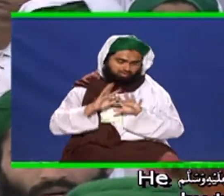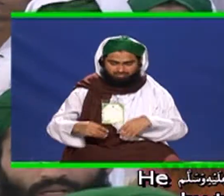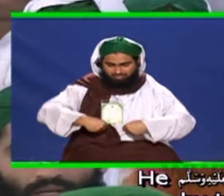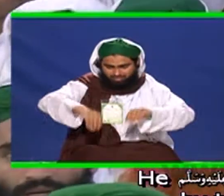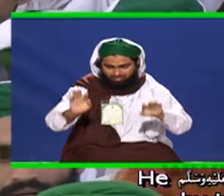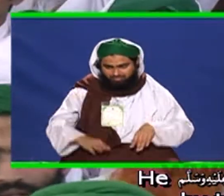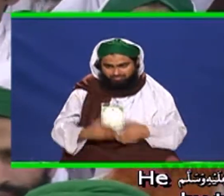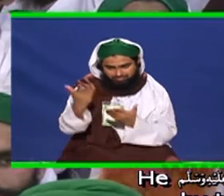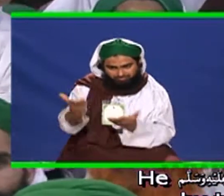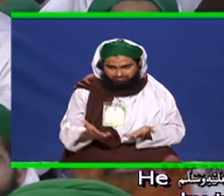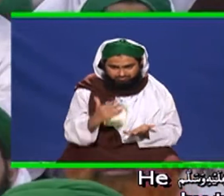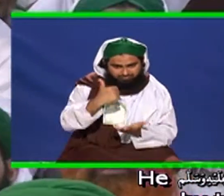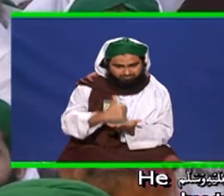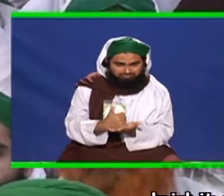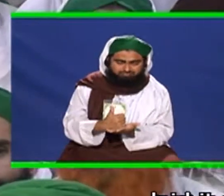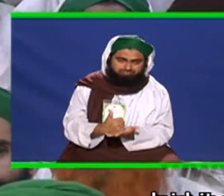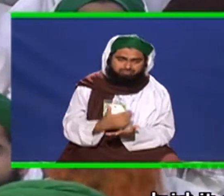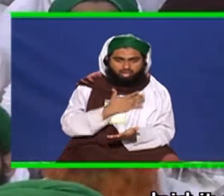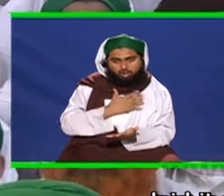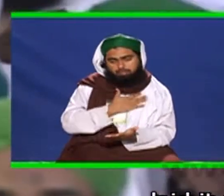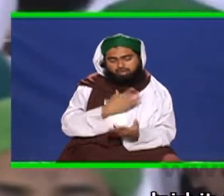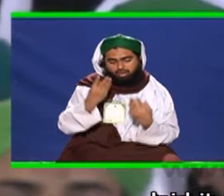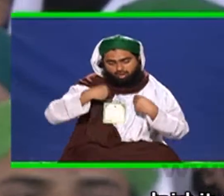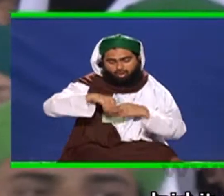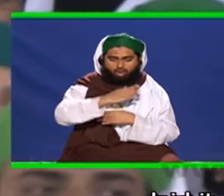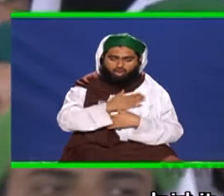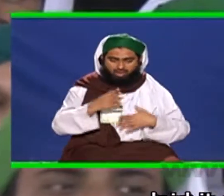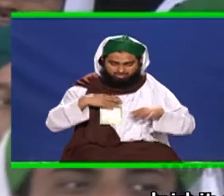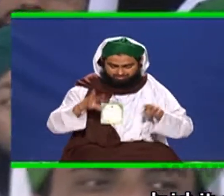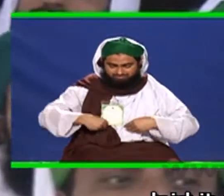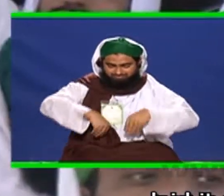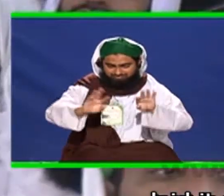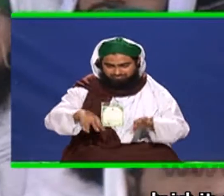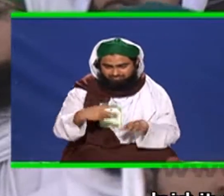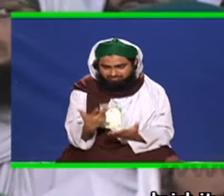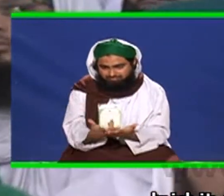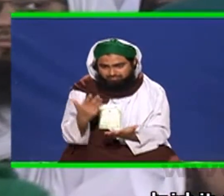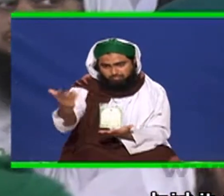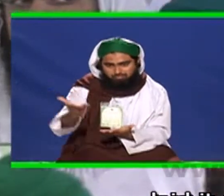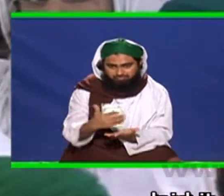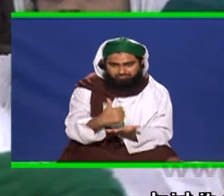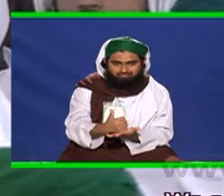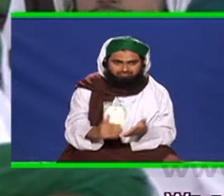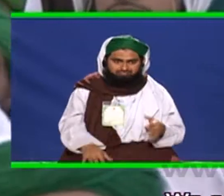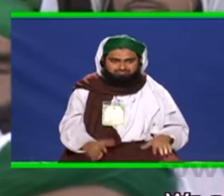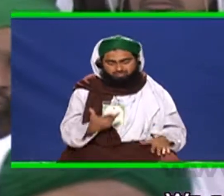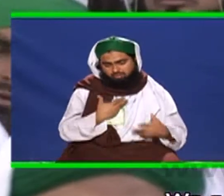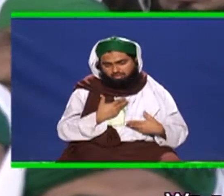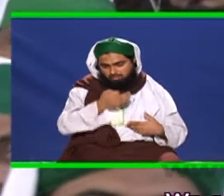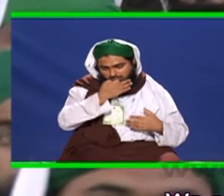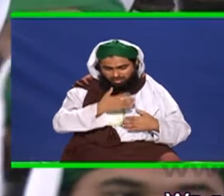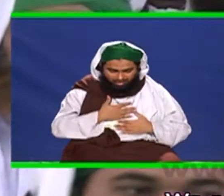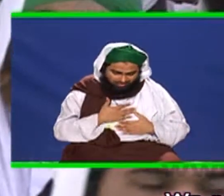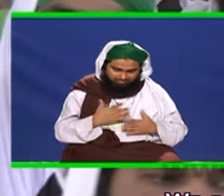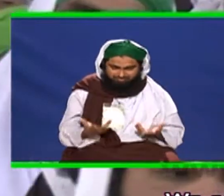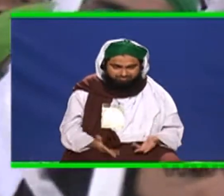वो उतार के उसके लिए बिछा देते, उस मुअज़्ज़िज़ शख्स को अपनी मुबारक चादर पर सरकार बिछाते। अब खैर हम तो मुअज़्ज़िज़